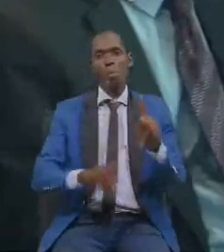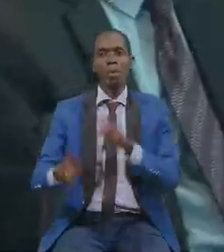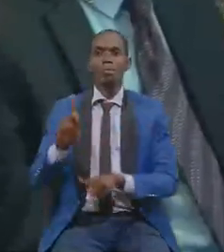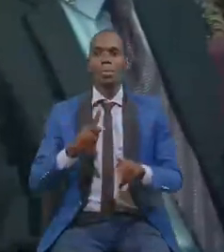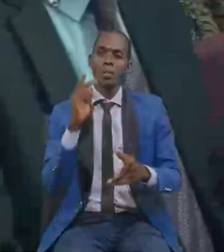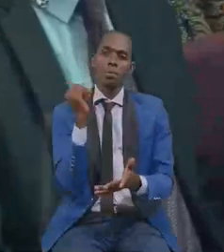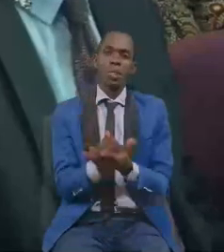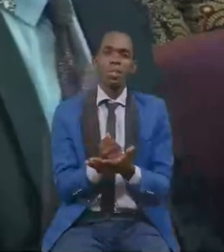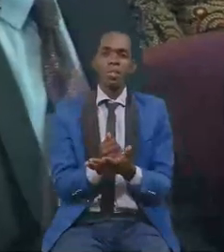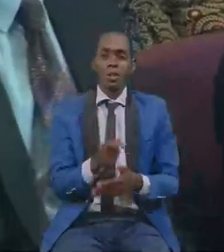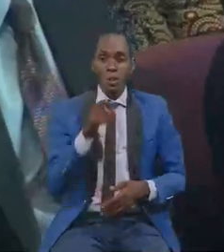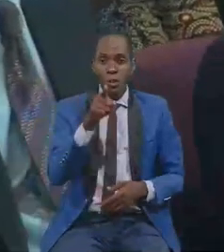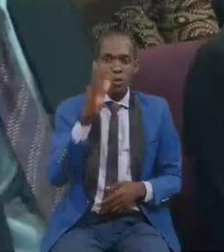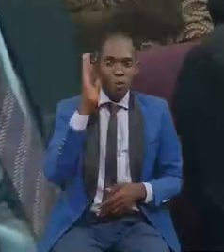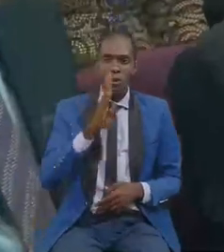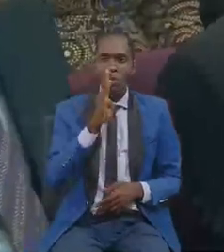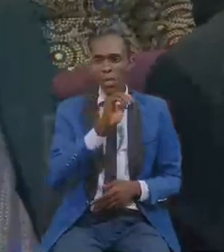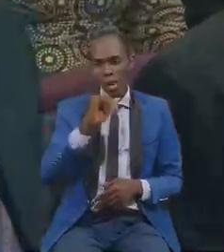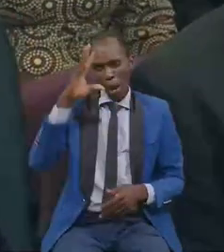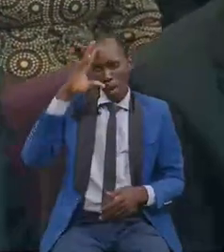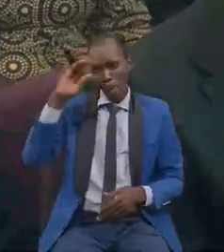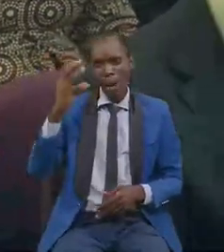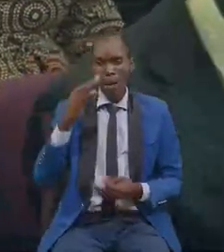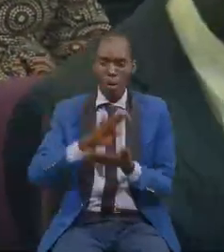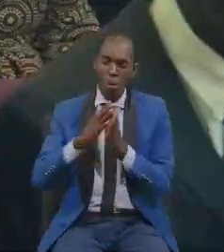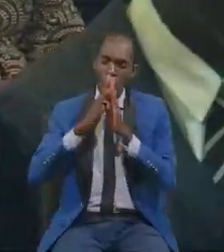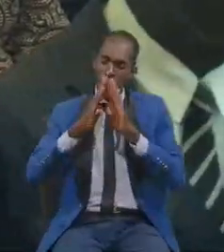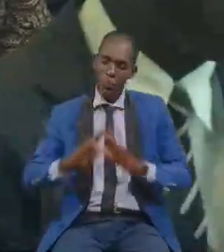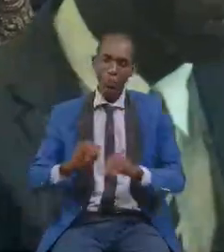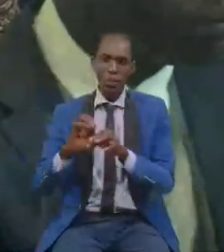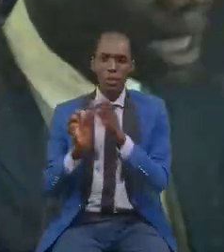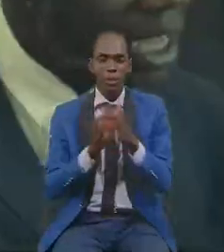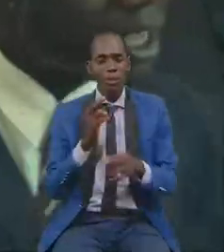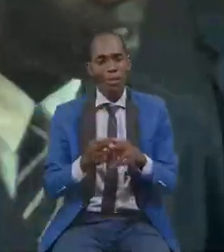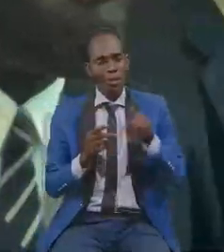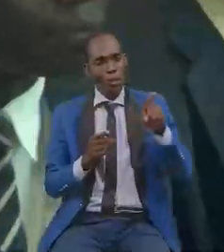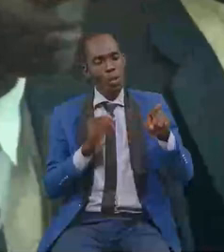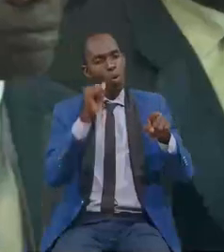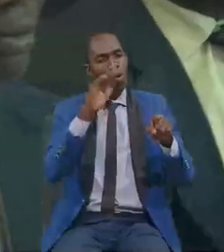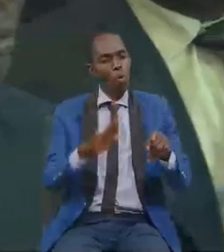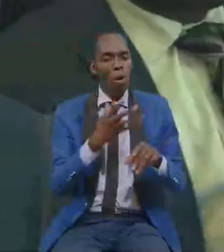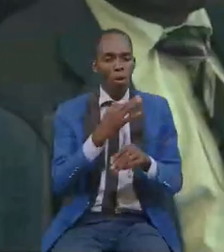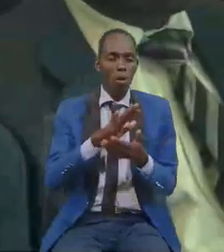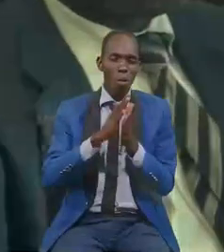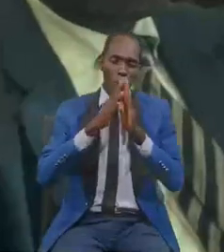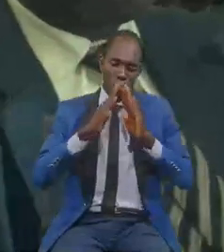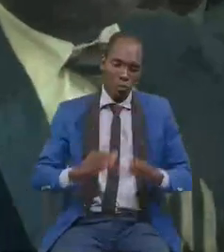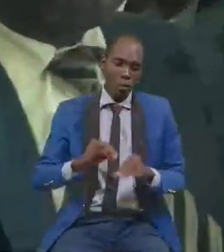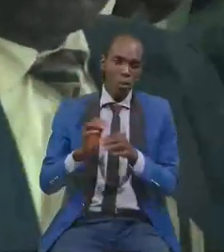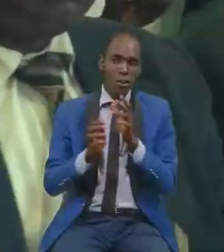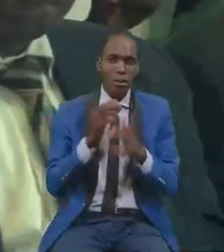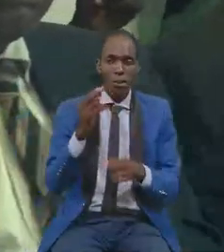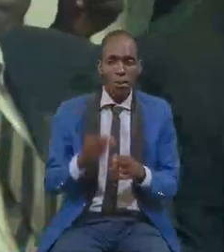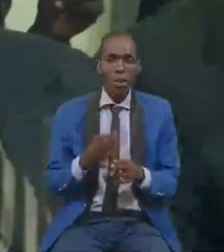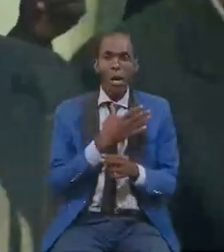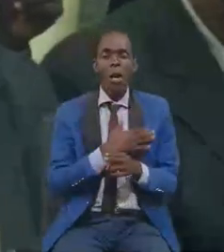Vous serez un homme de paix, une femme de paix. Et la paix de Dieu coulera par